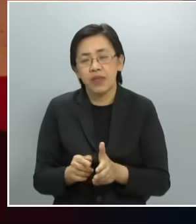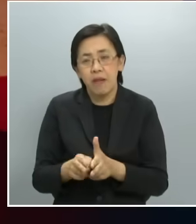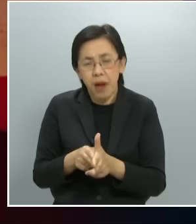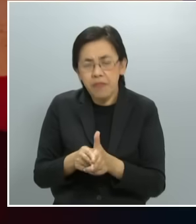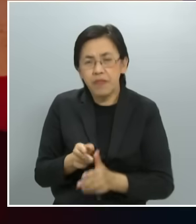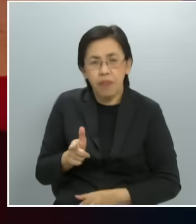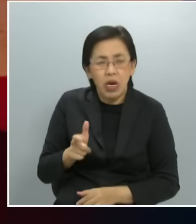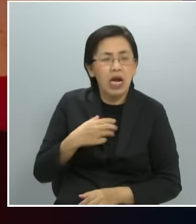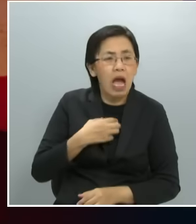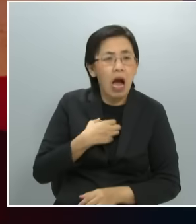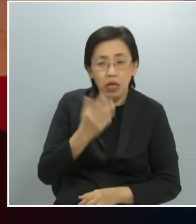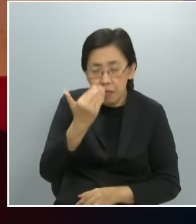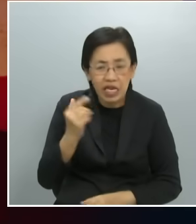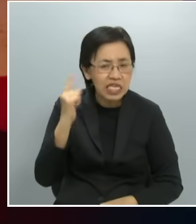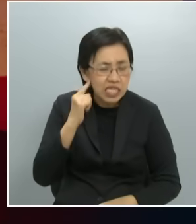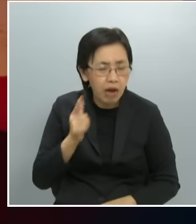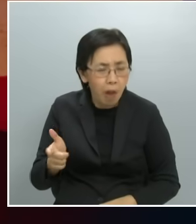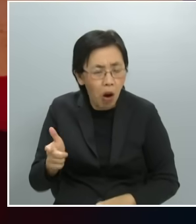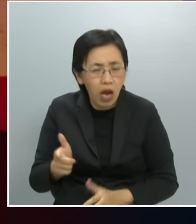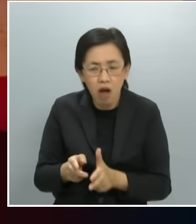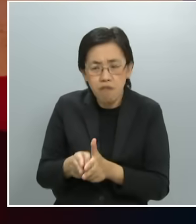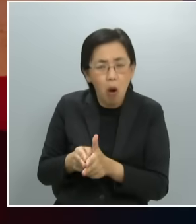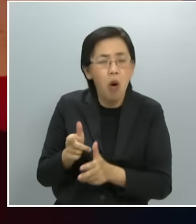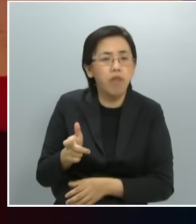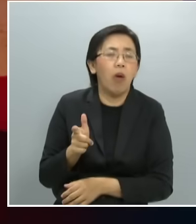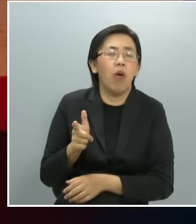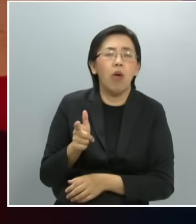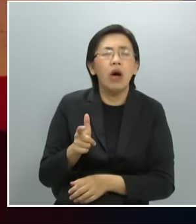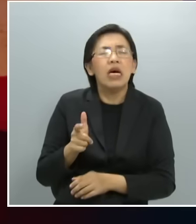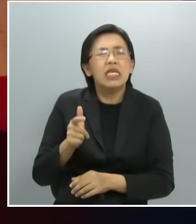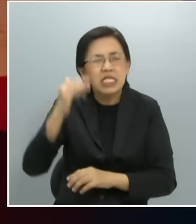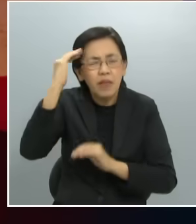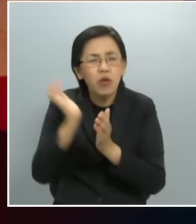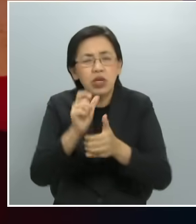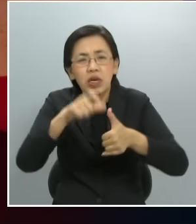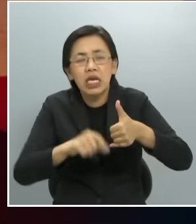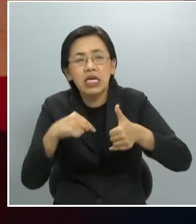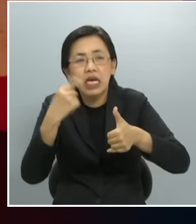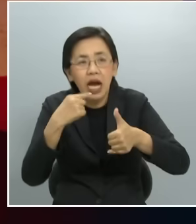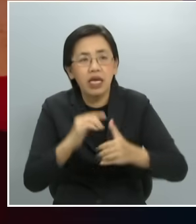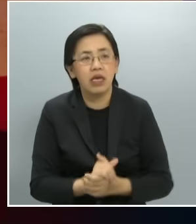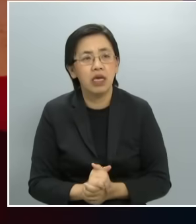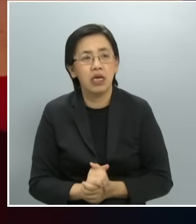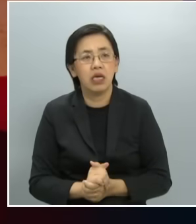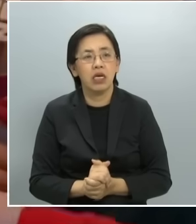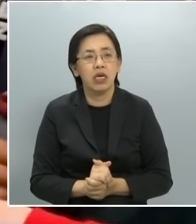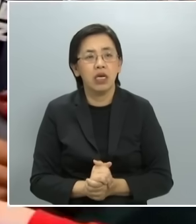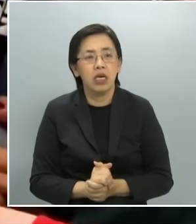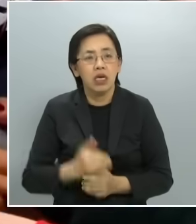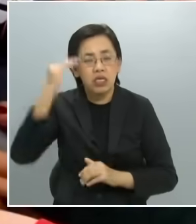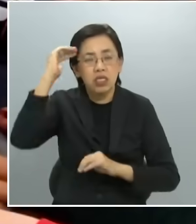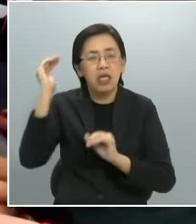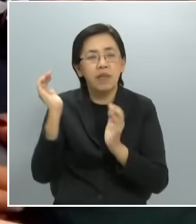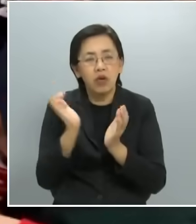สู้หลังจากที่ได้ยินเสียงปืนล่าสุดจากการตรวจสอบพบว่าตำรวจนายนี้ก็คือพันตำรวจโทภัทรวรวิทยาวิสุทธิ์